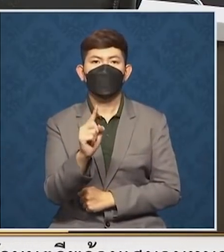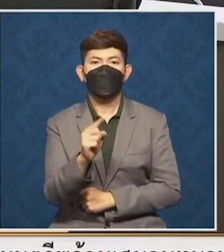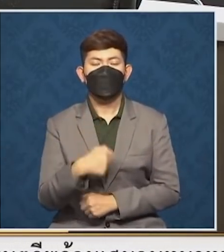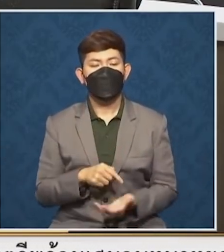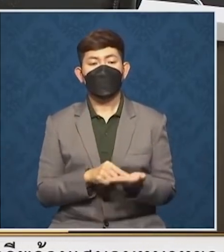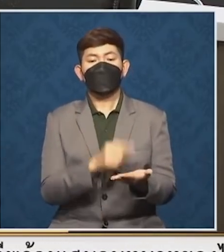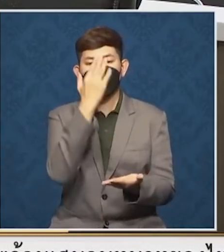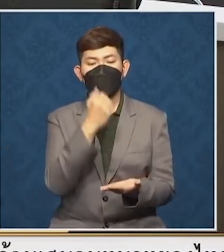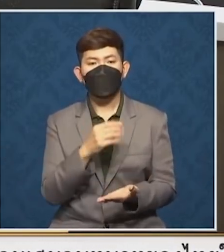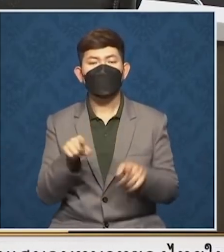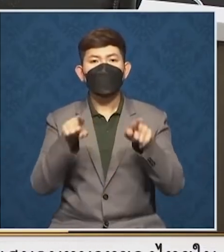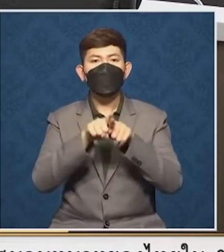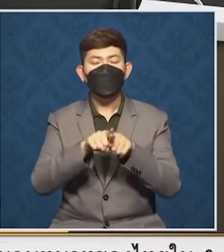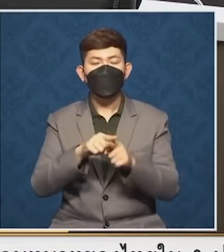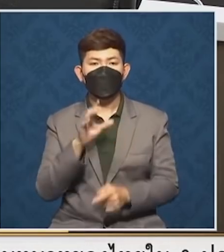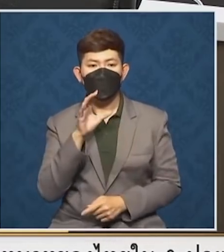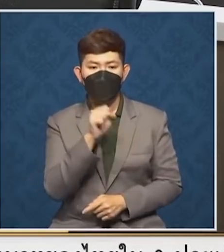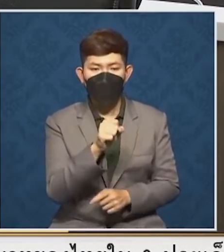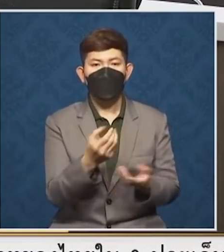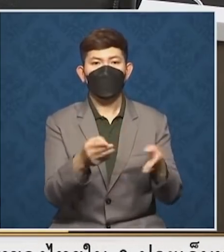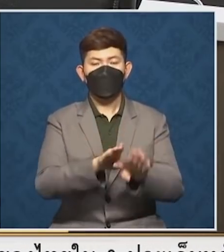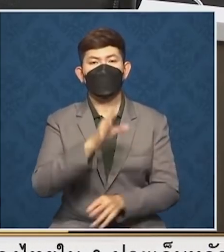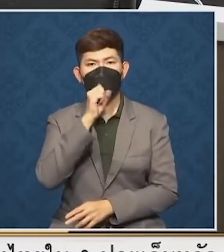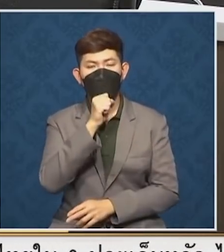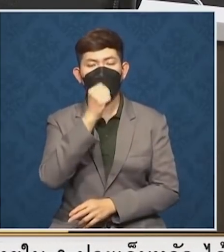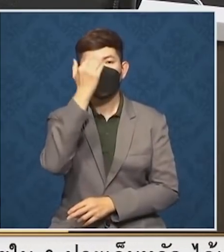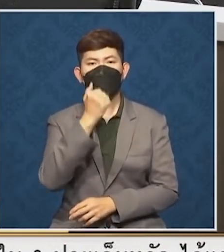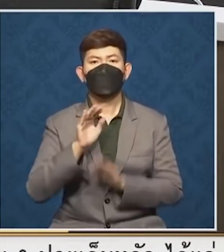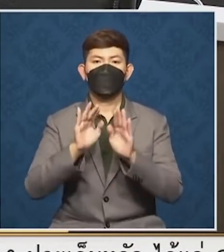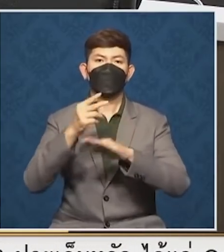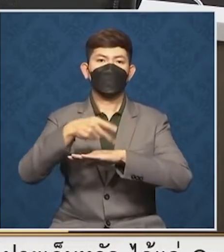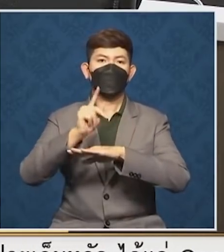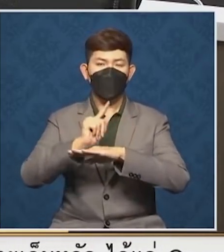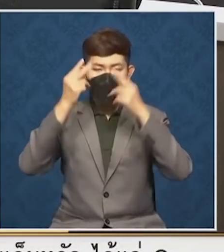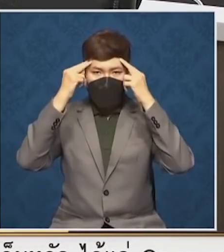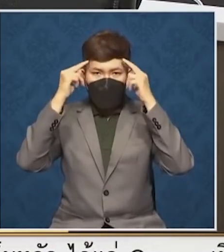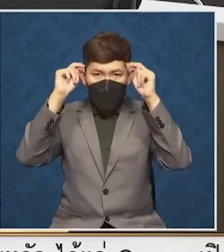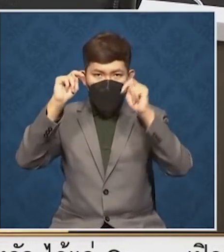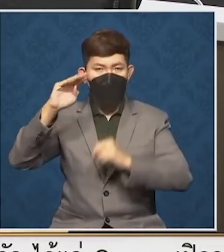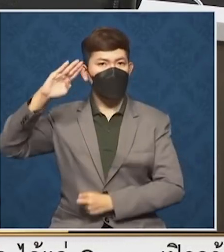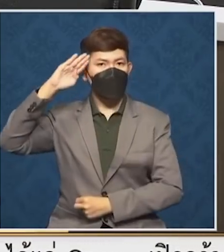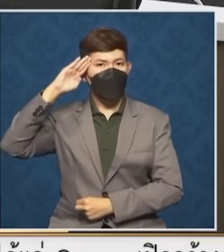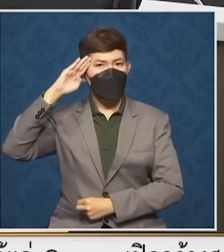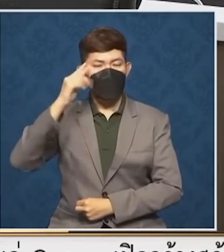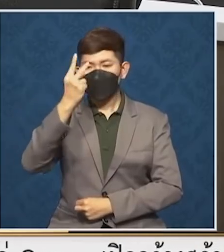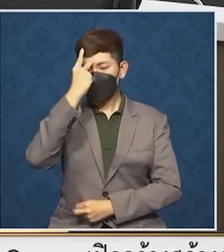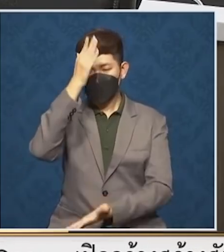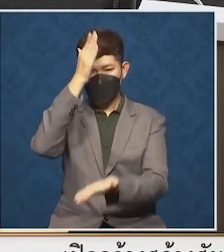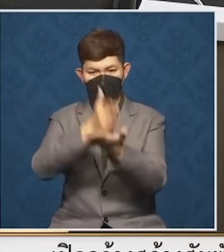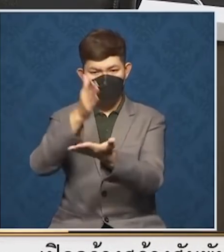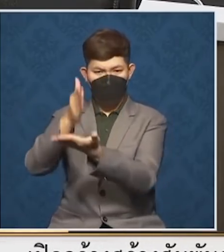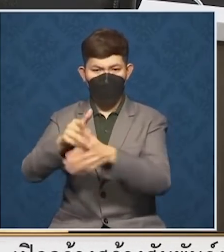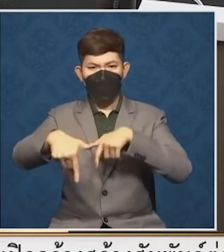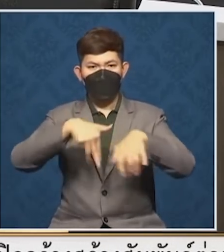คดีเพื่อปิดปากดิฉันขอให้พลเอกประยุทธ์จันทร์โอชานะคะท่านหยุดก่อกรรมทำเข็ญกับประชาช